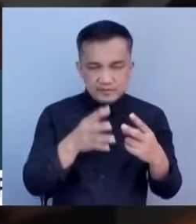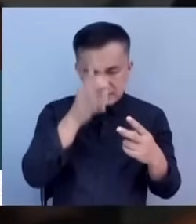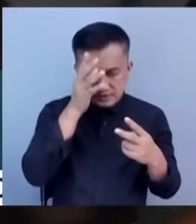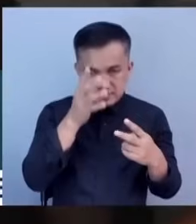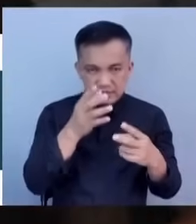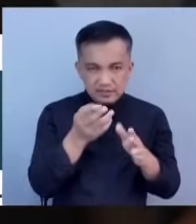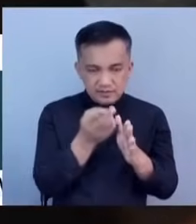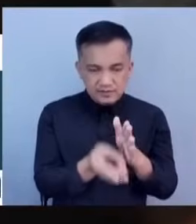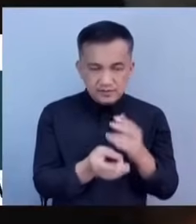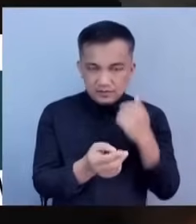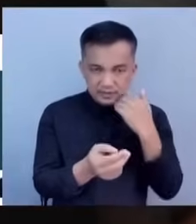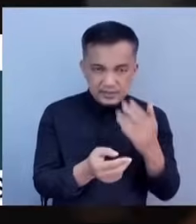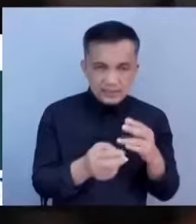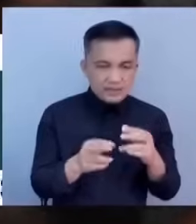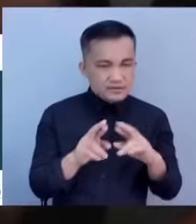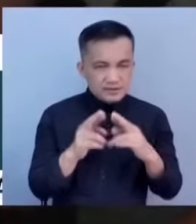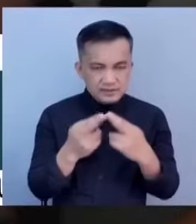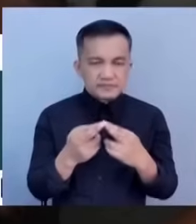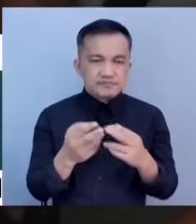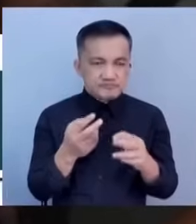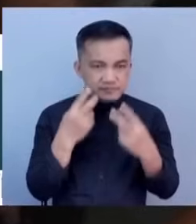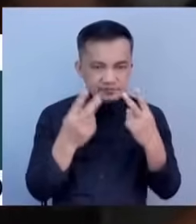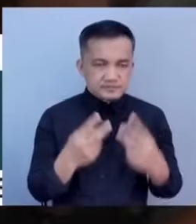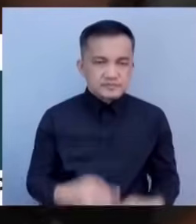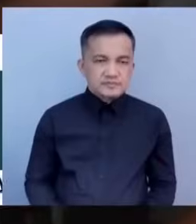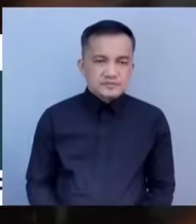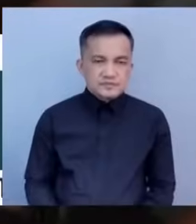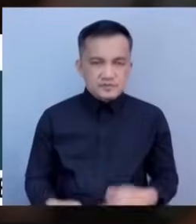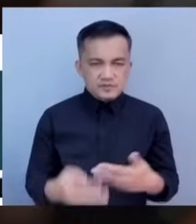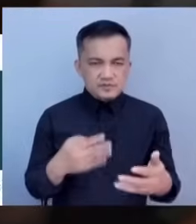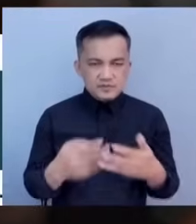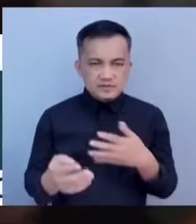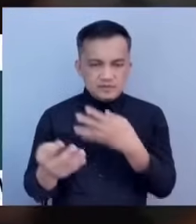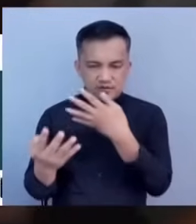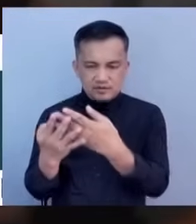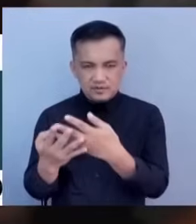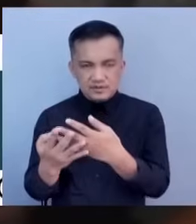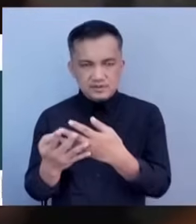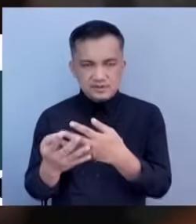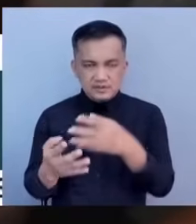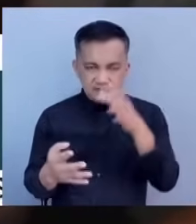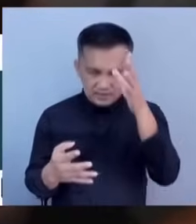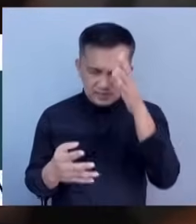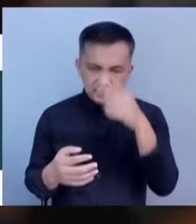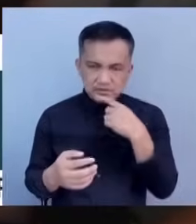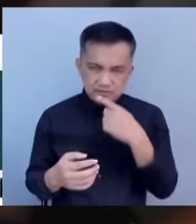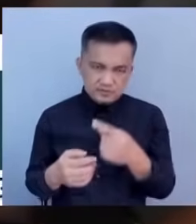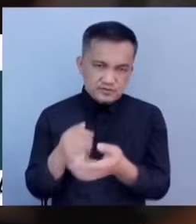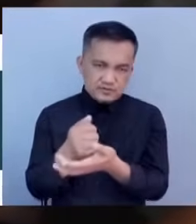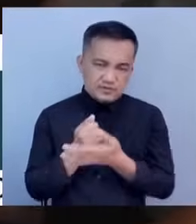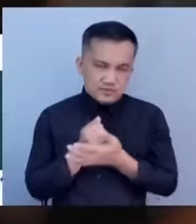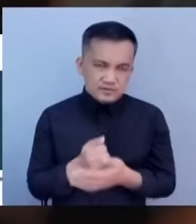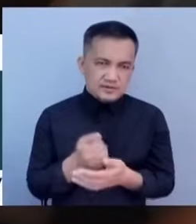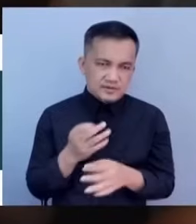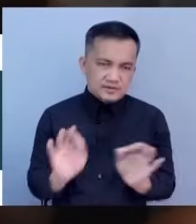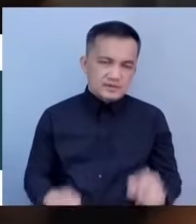Baski sa kulungan, lagi akong kinakausap ko talaga siya. Lagi ko si Daddy naman, tulungan niyo ako na makalaya na.